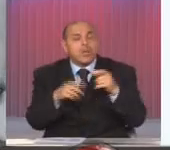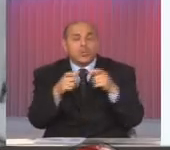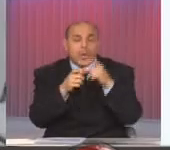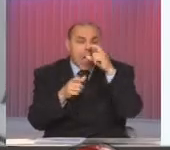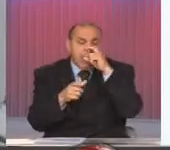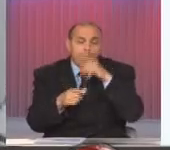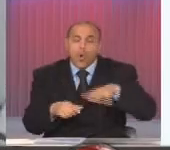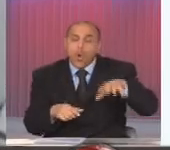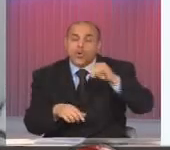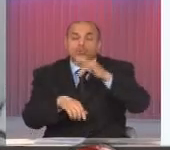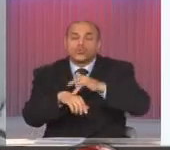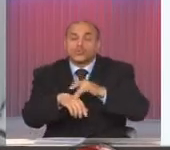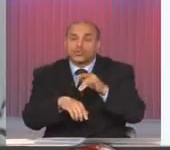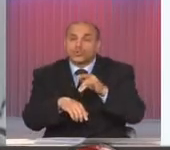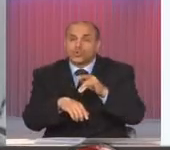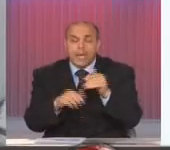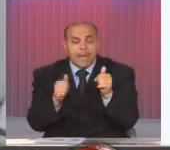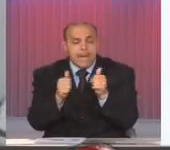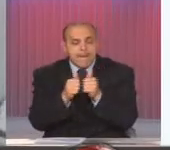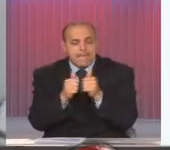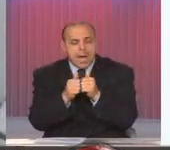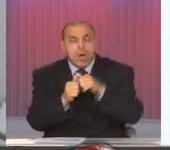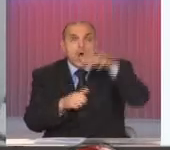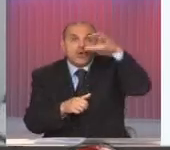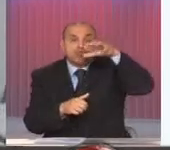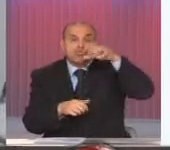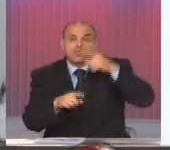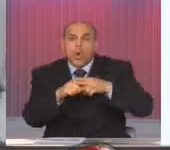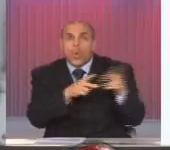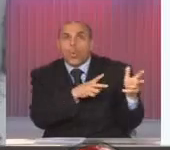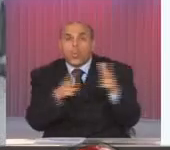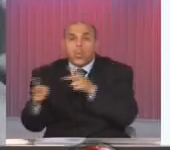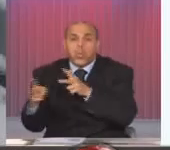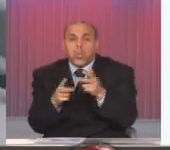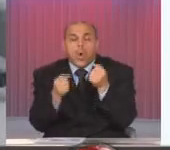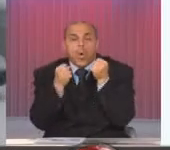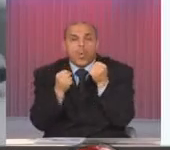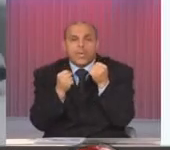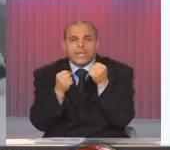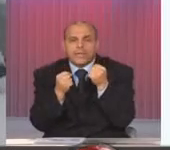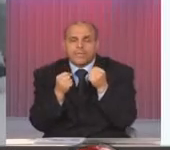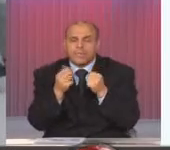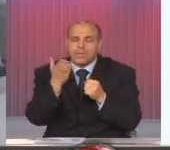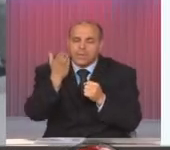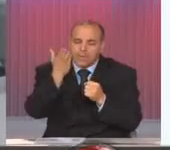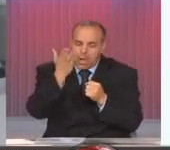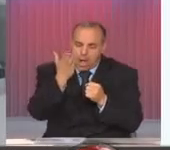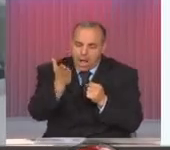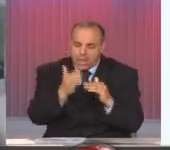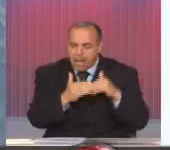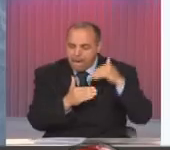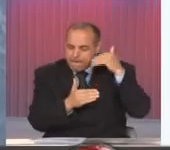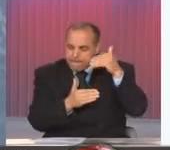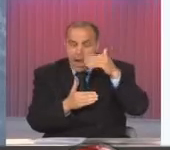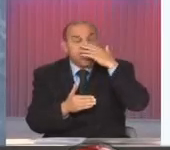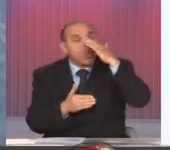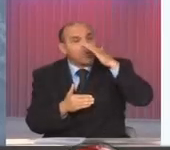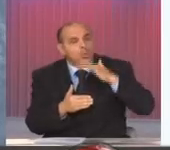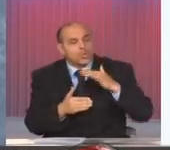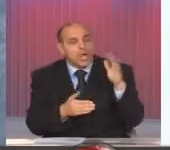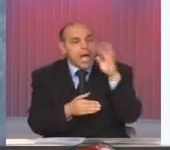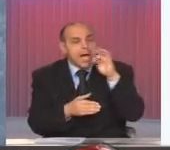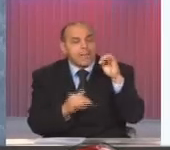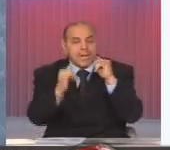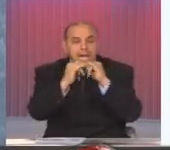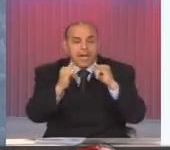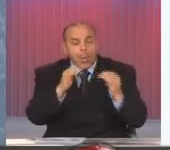الشرق الأوسط ورافقها هطول أمطار غزيرة ورياح شديدة السرعة في وفاة طفلة بعد أن غطت الثلوج نحو 40